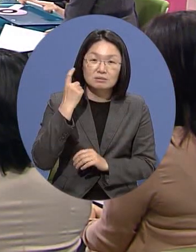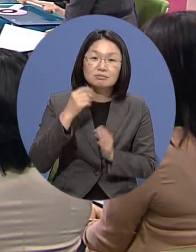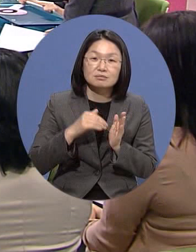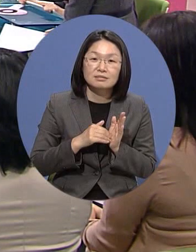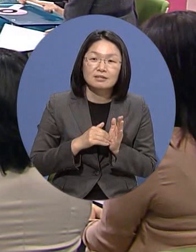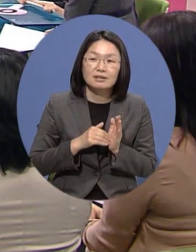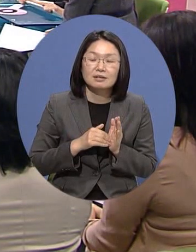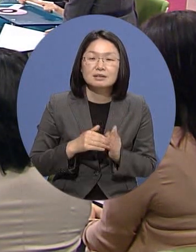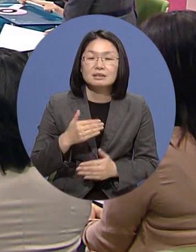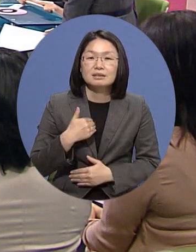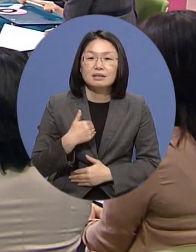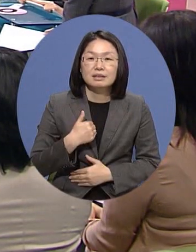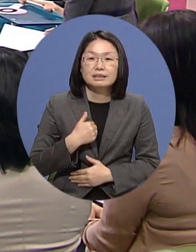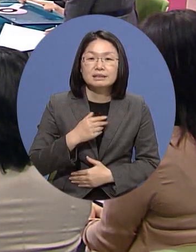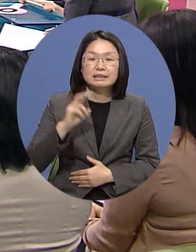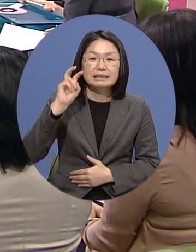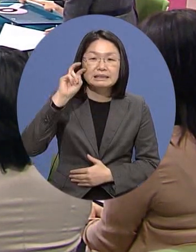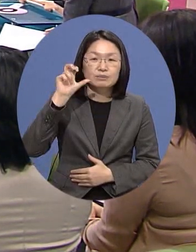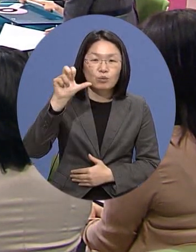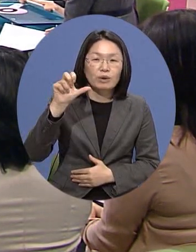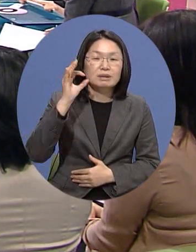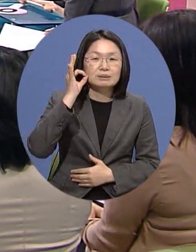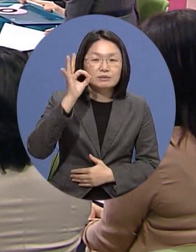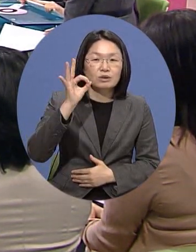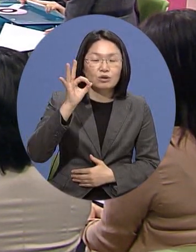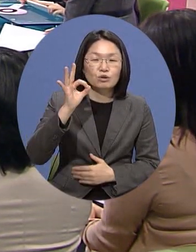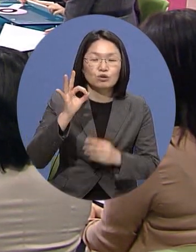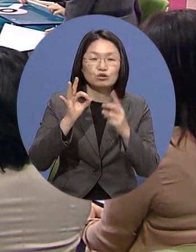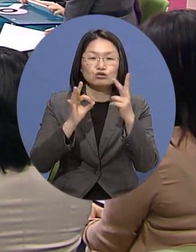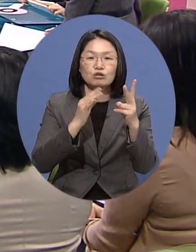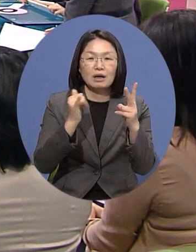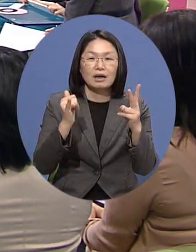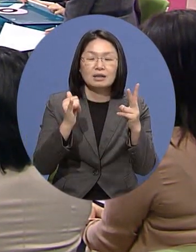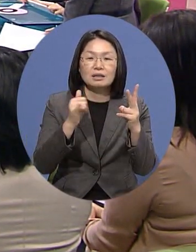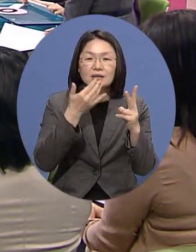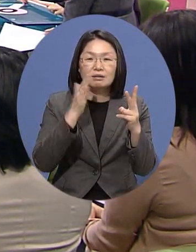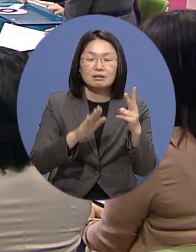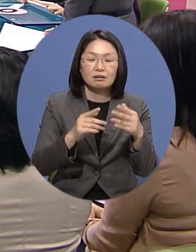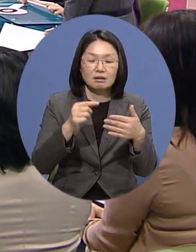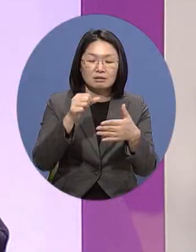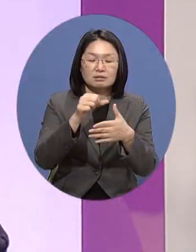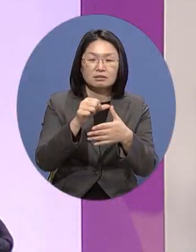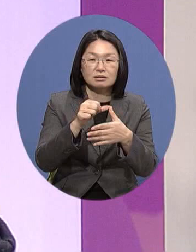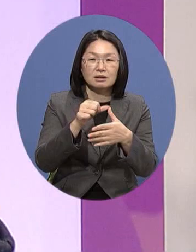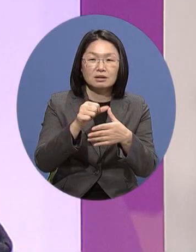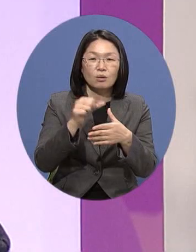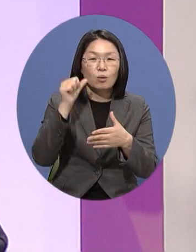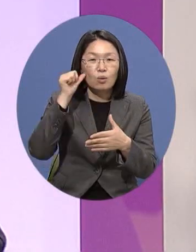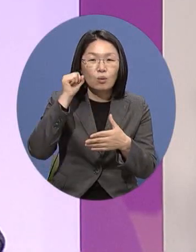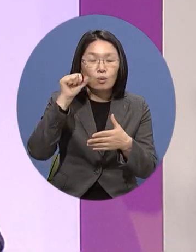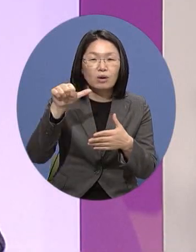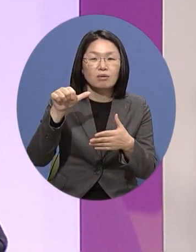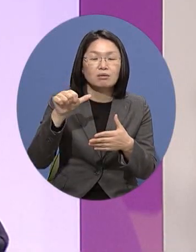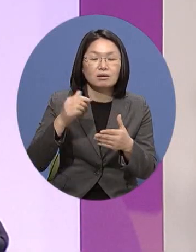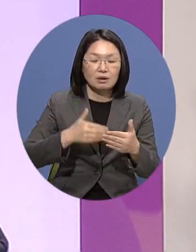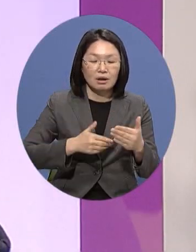제가 지금 25개월, 10개월 두 아이 연년생을 낳았어요. 근데 큰아이가 5개월 때 임신을